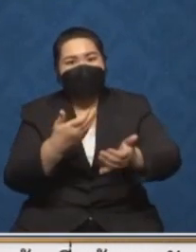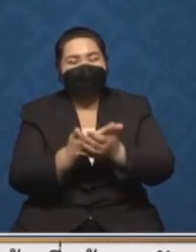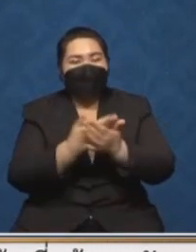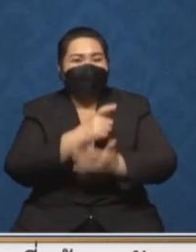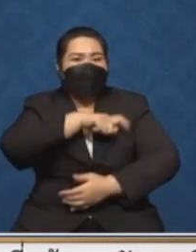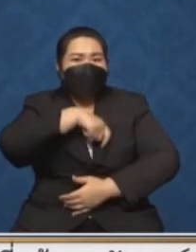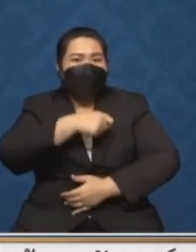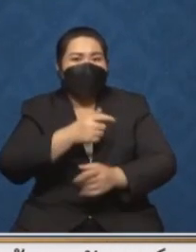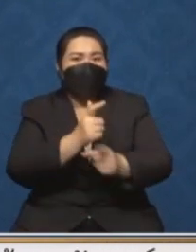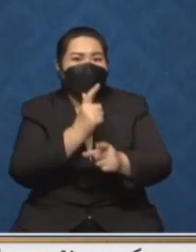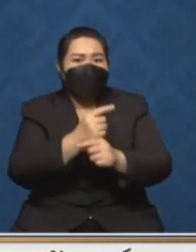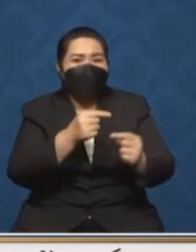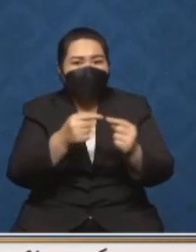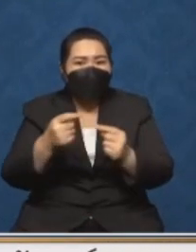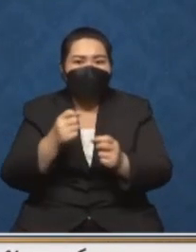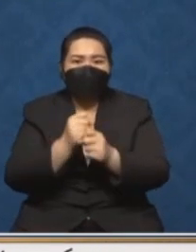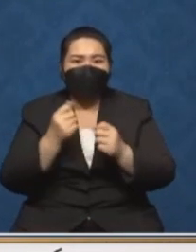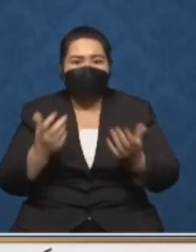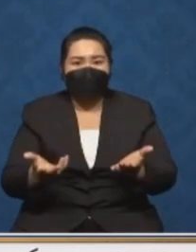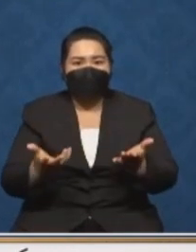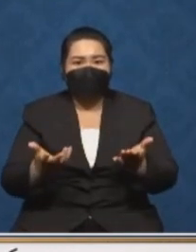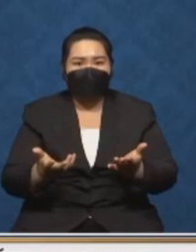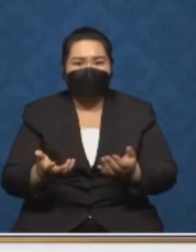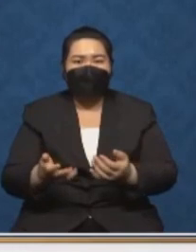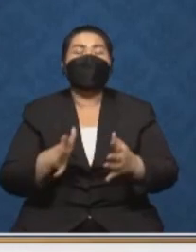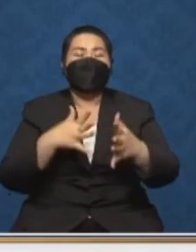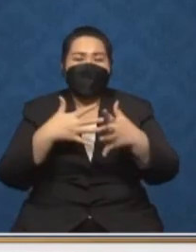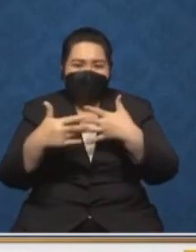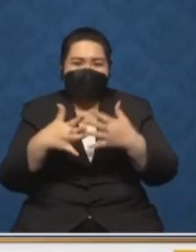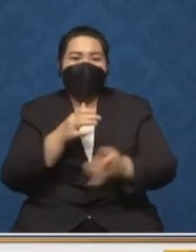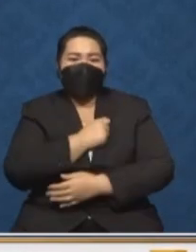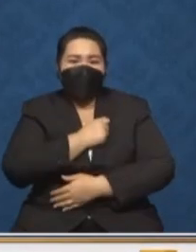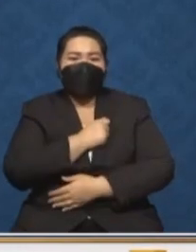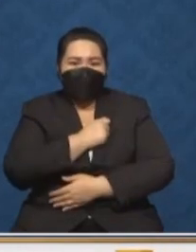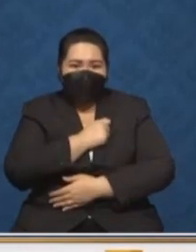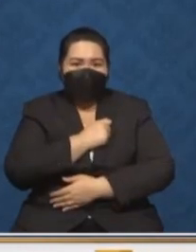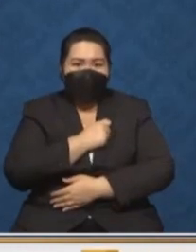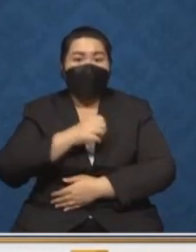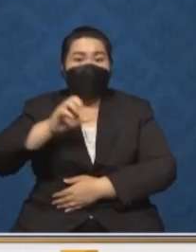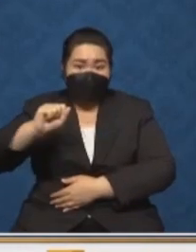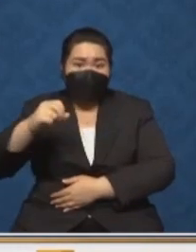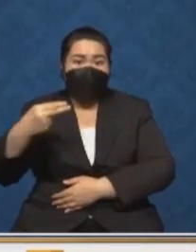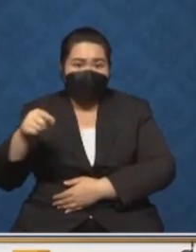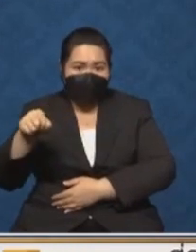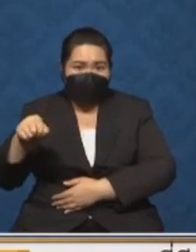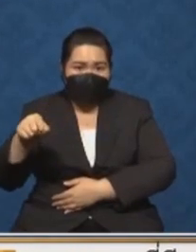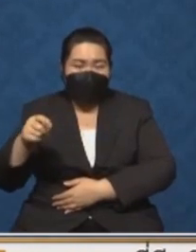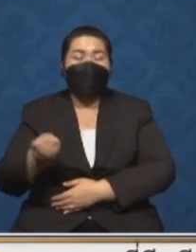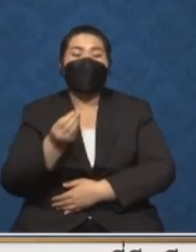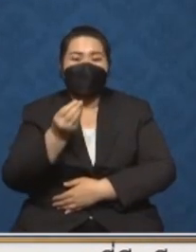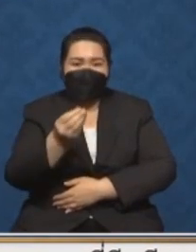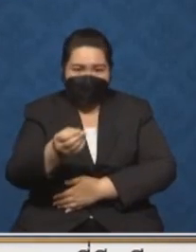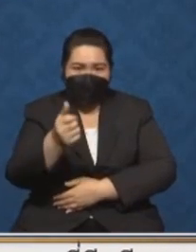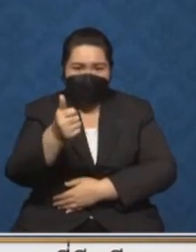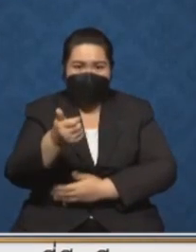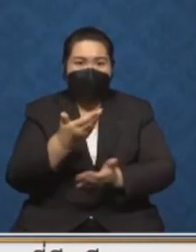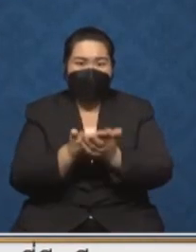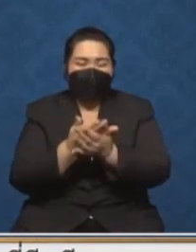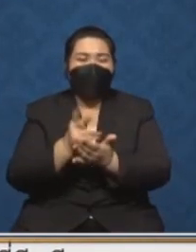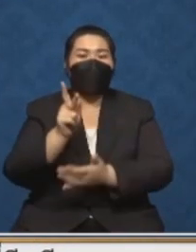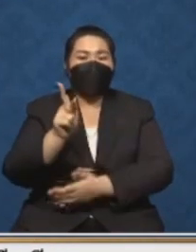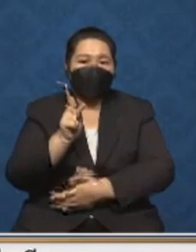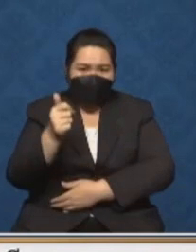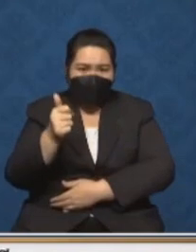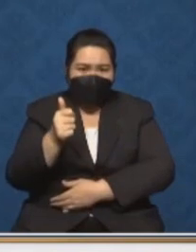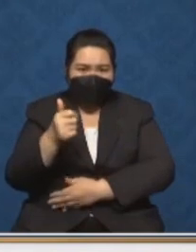อก็พอยืดยไปได้ ตรงเทีวว่าซากรเขาให้กู้สมาธิก